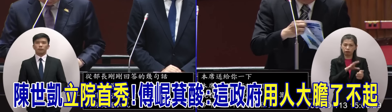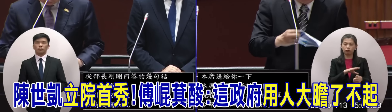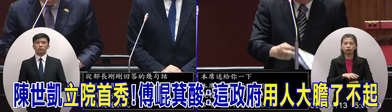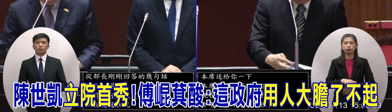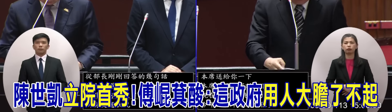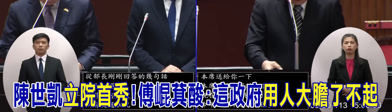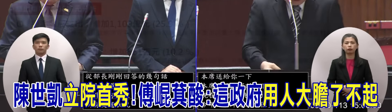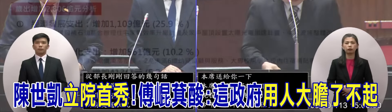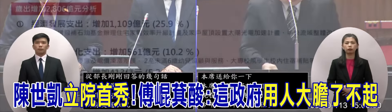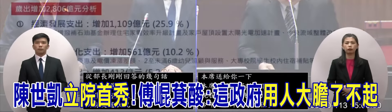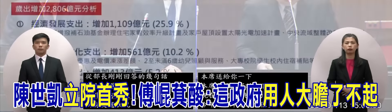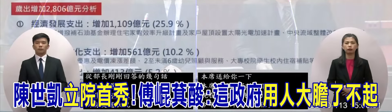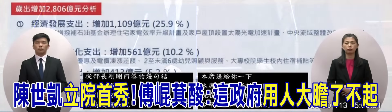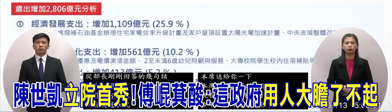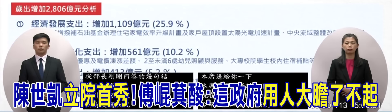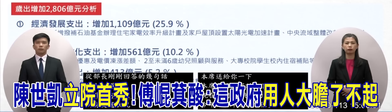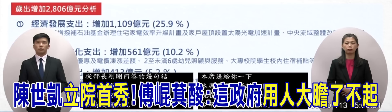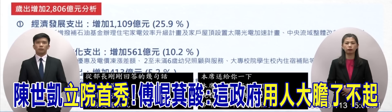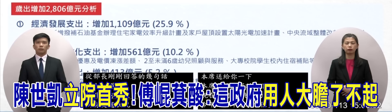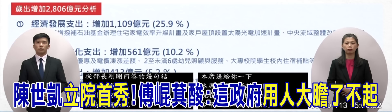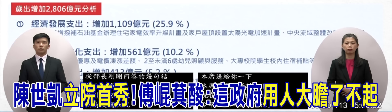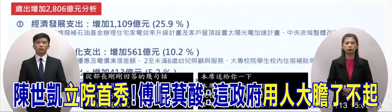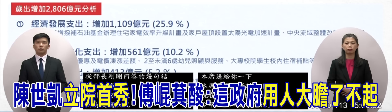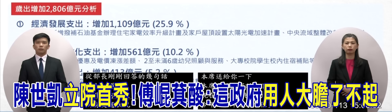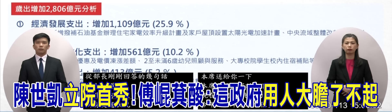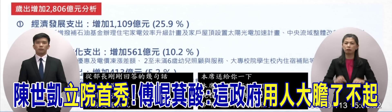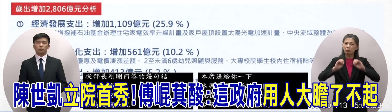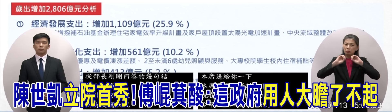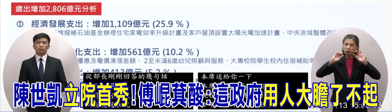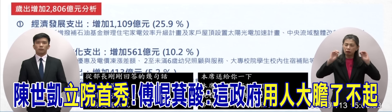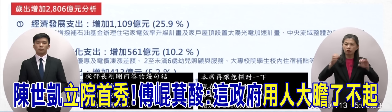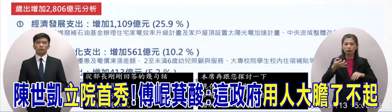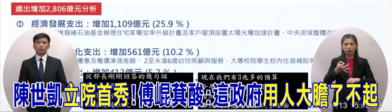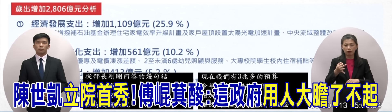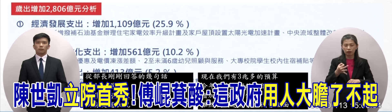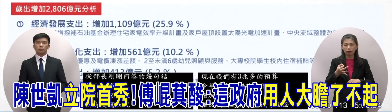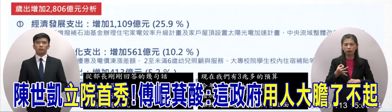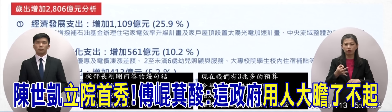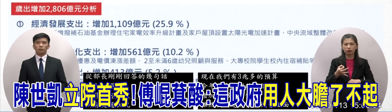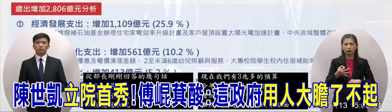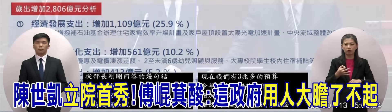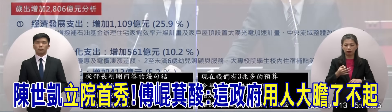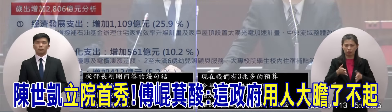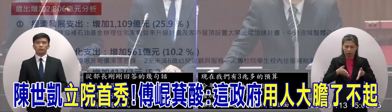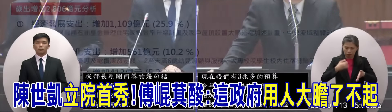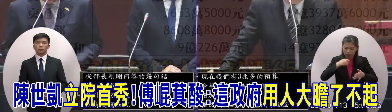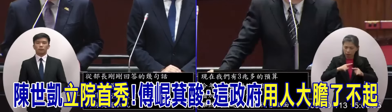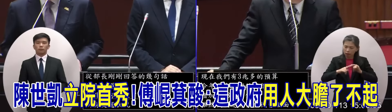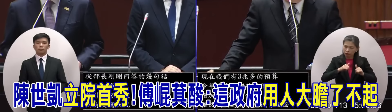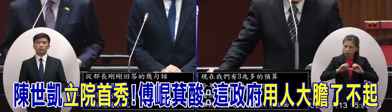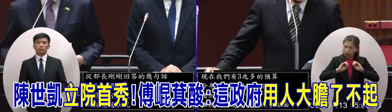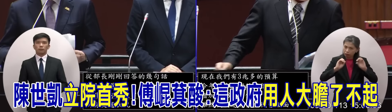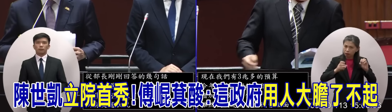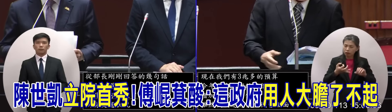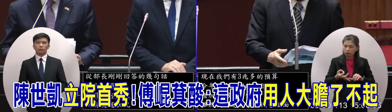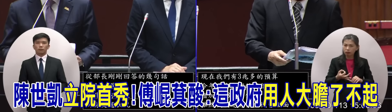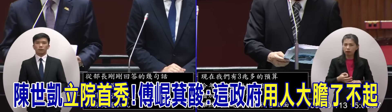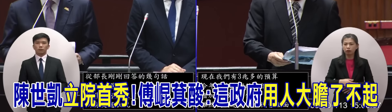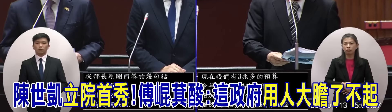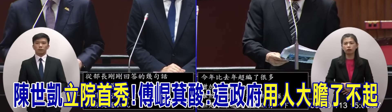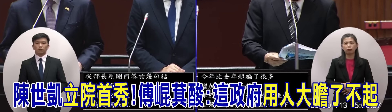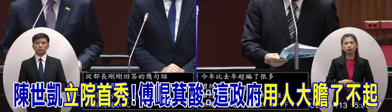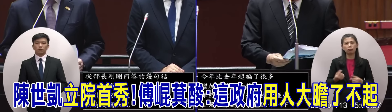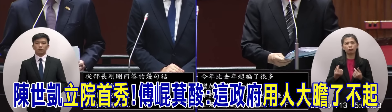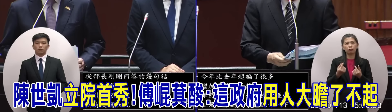啊，这个广宣费用啊，大内宣哦，就像2758号一样